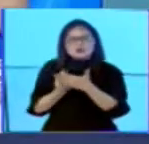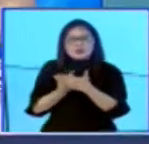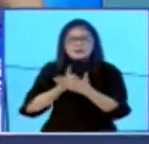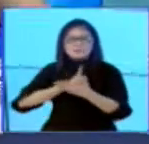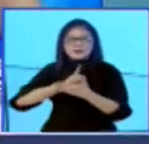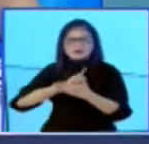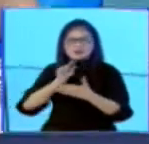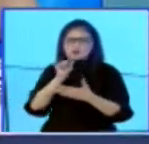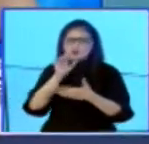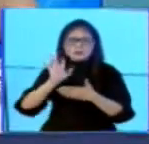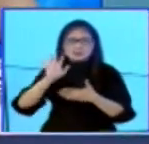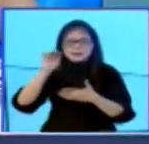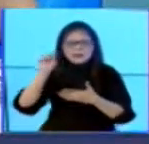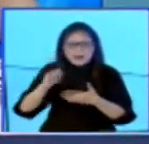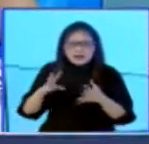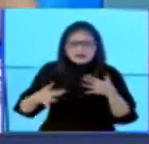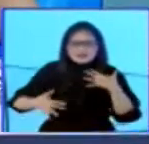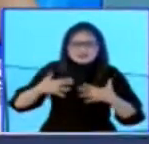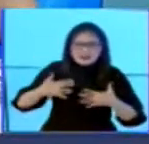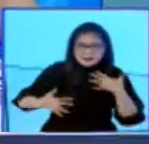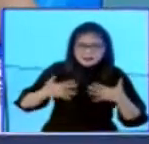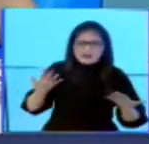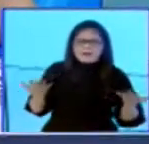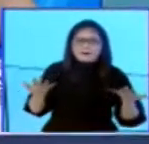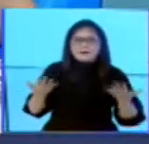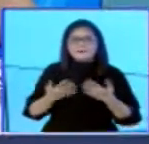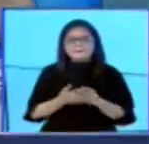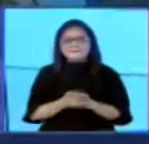isolasi mandiri bagi yang tidak mengalami gejala.